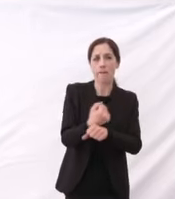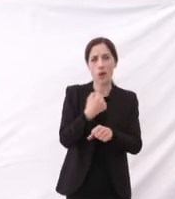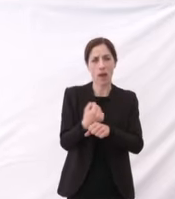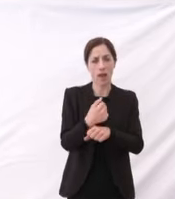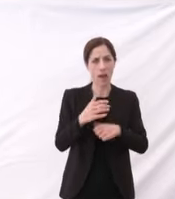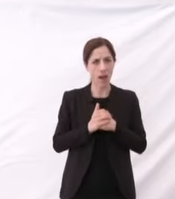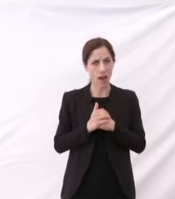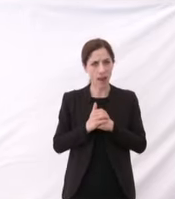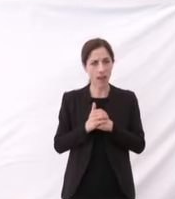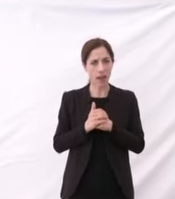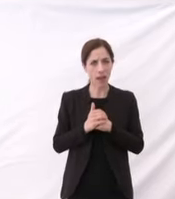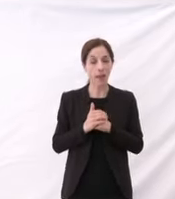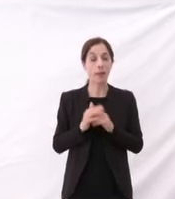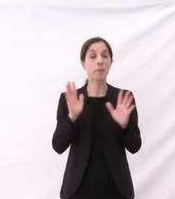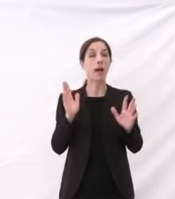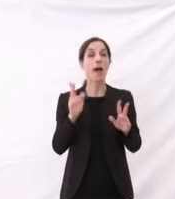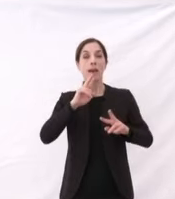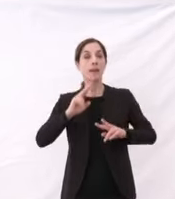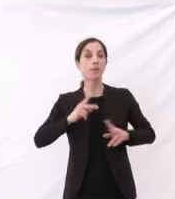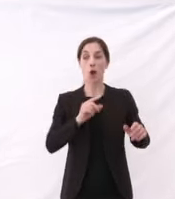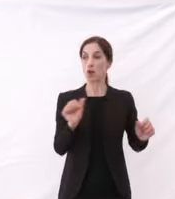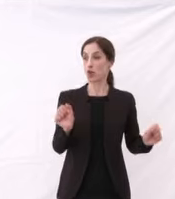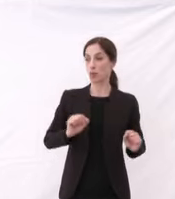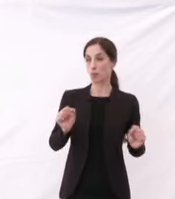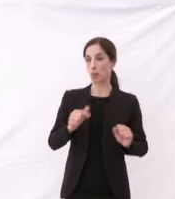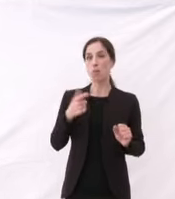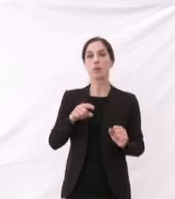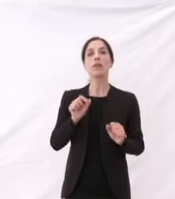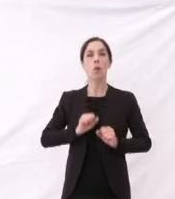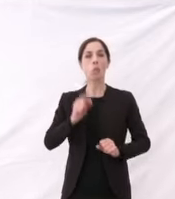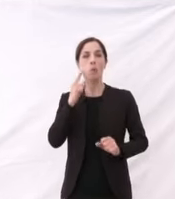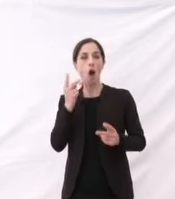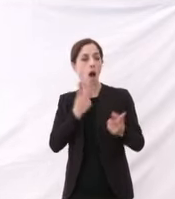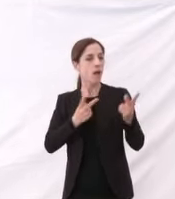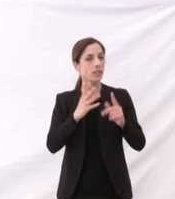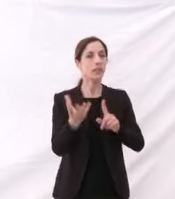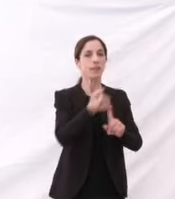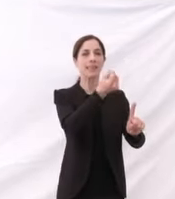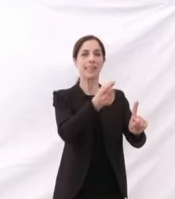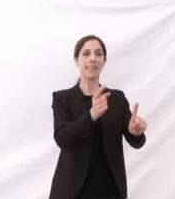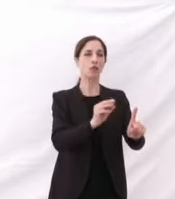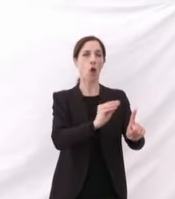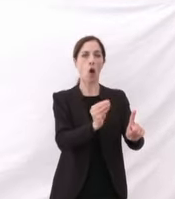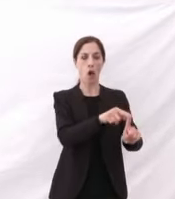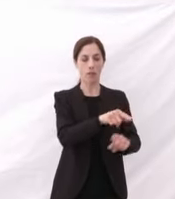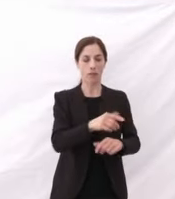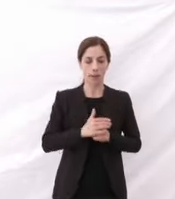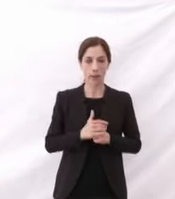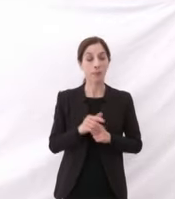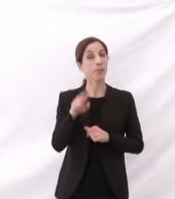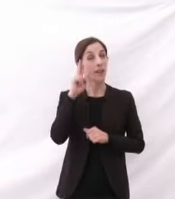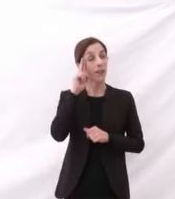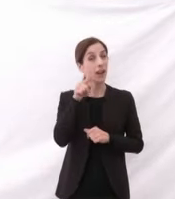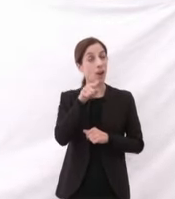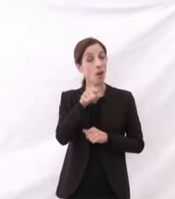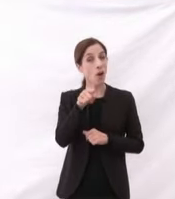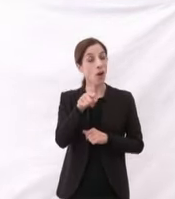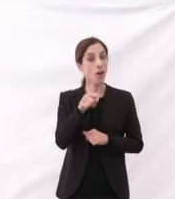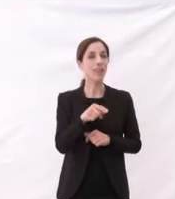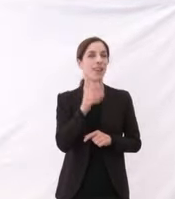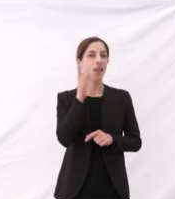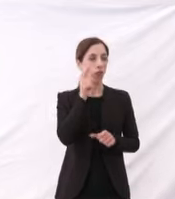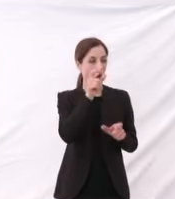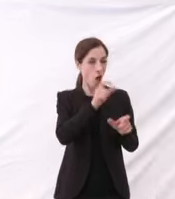ma oggi non possono perché vengono rintracciate. E voi ricordate che alcune di loro che avevano fatto questo